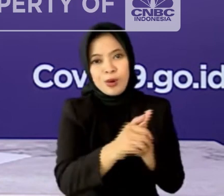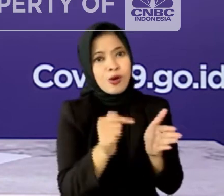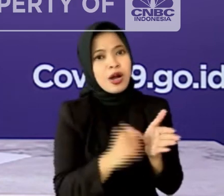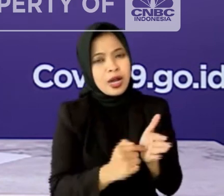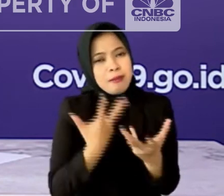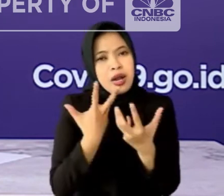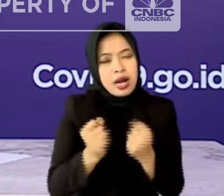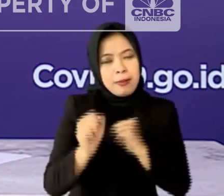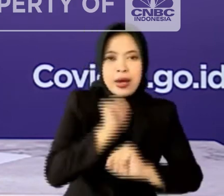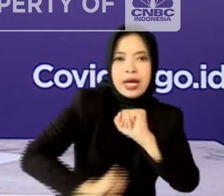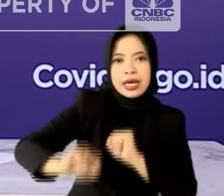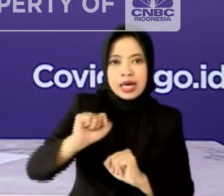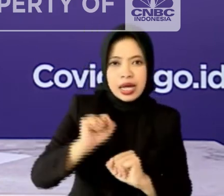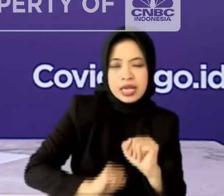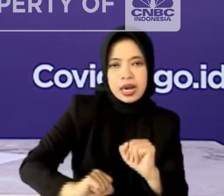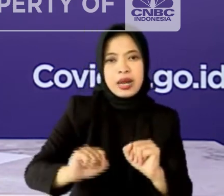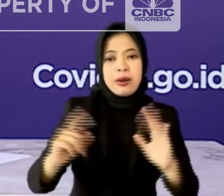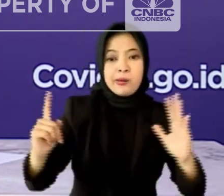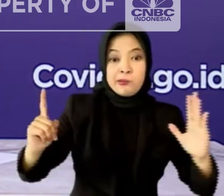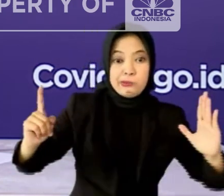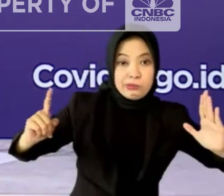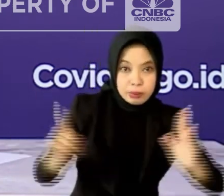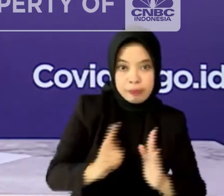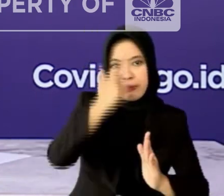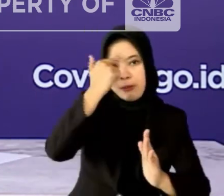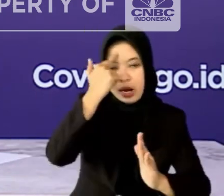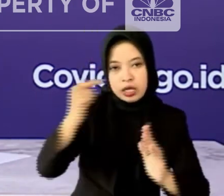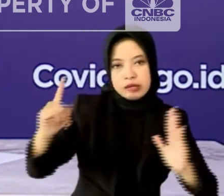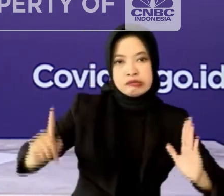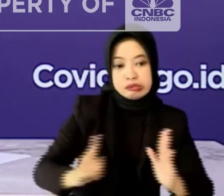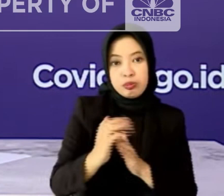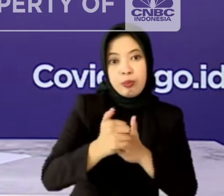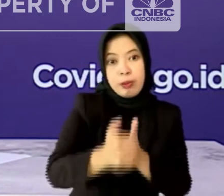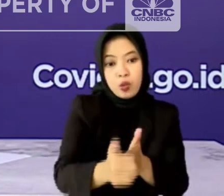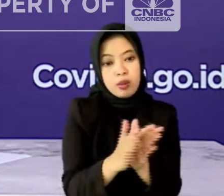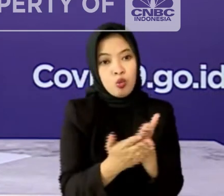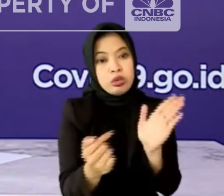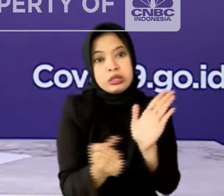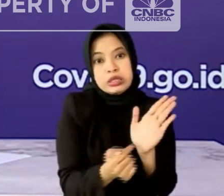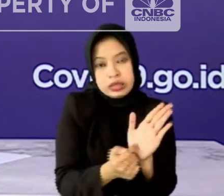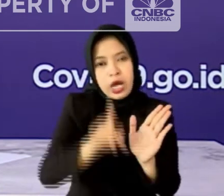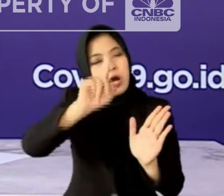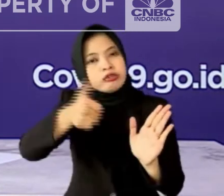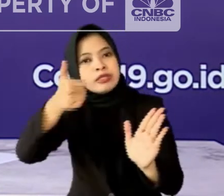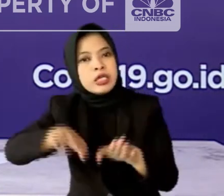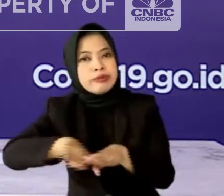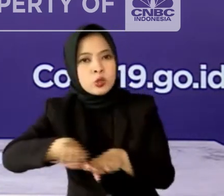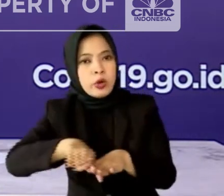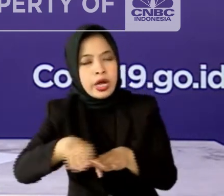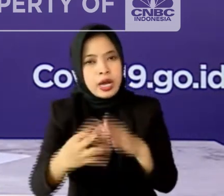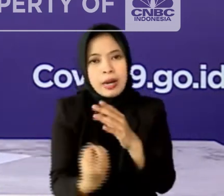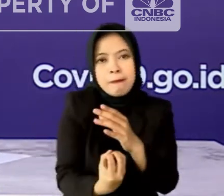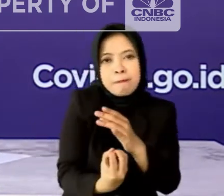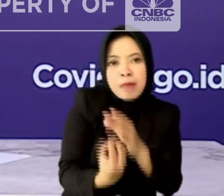Dalam melaksanakan pendidikan tatap muka ini panduan ini dapat disesuaikan dan